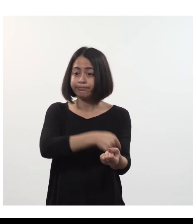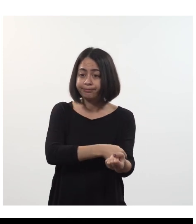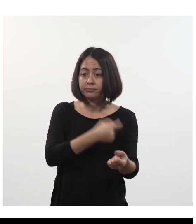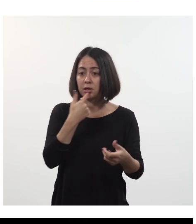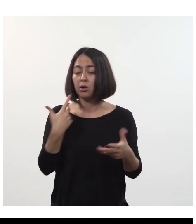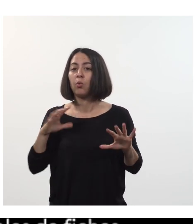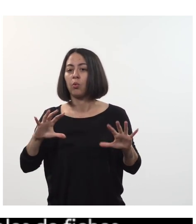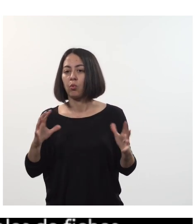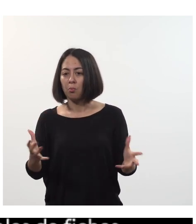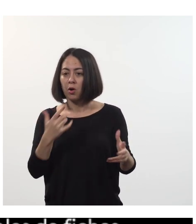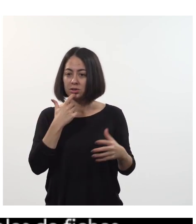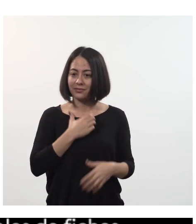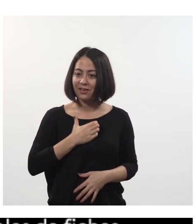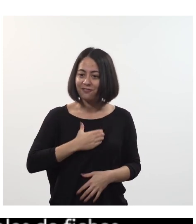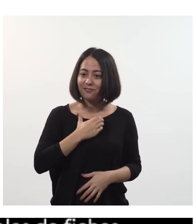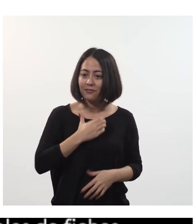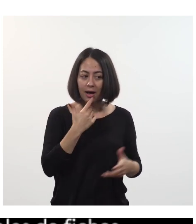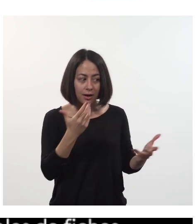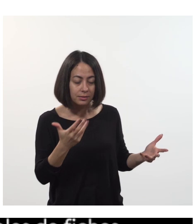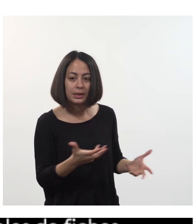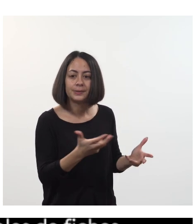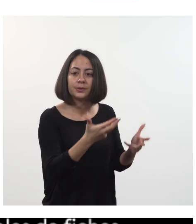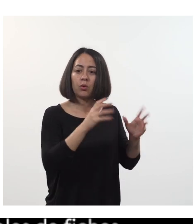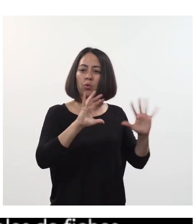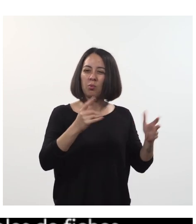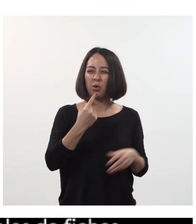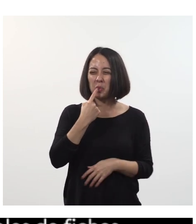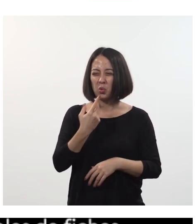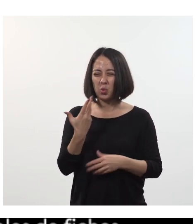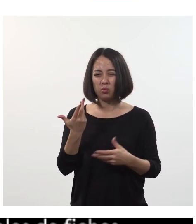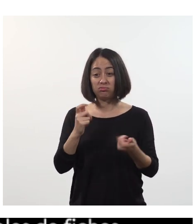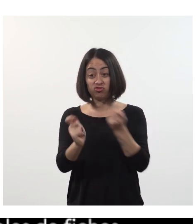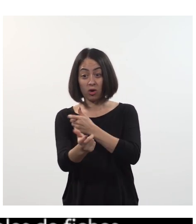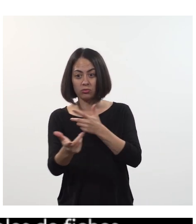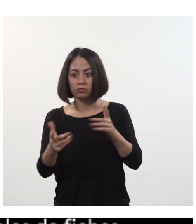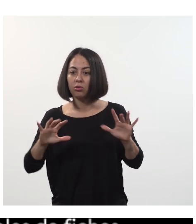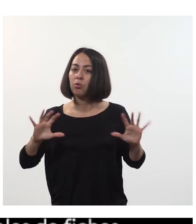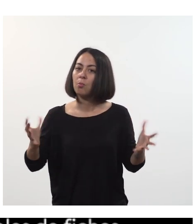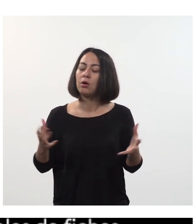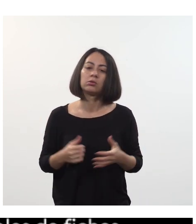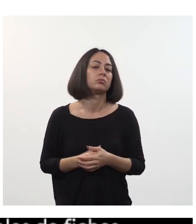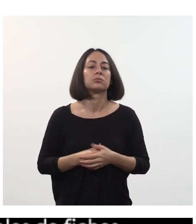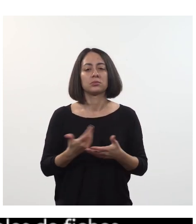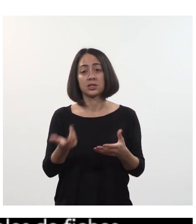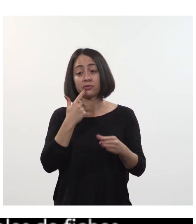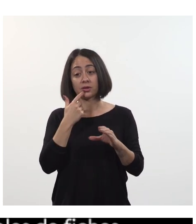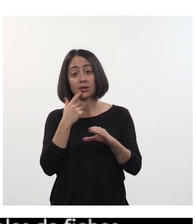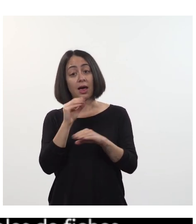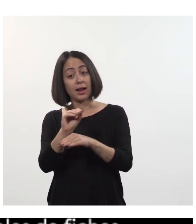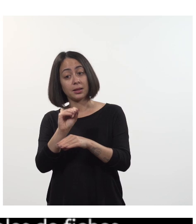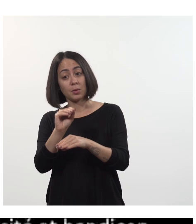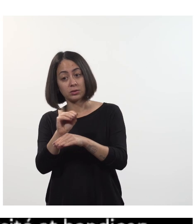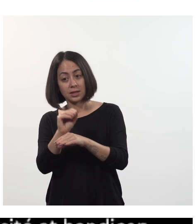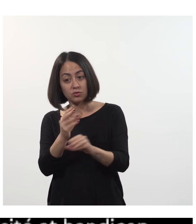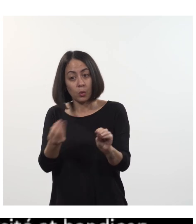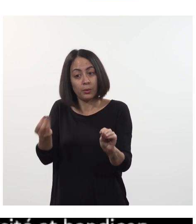l'appétit à l'aide d'essence, que faire si le goût est altéré, enrichir l'alimentation. Donc aujourd'hui, on a plus de 35 fiches conseils qui sont rédigées